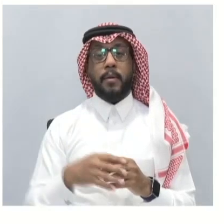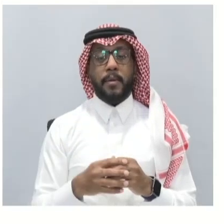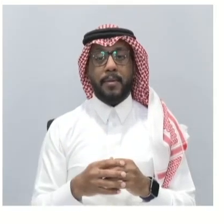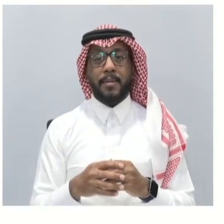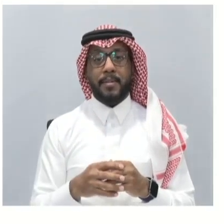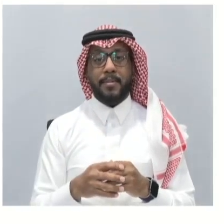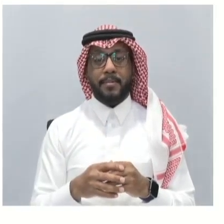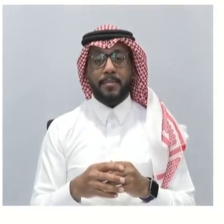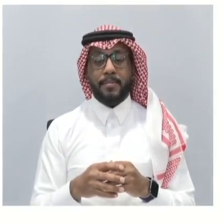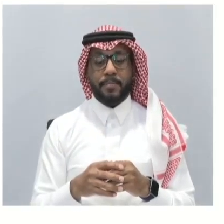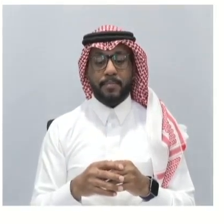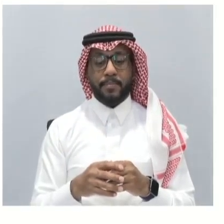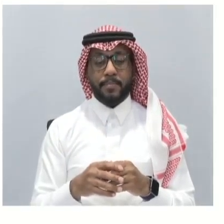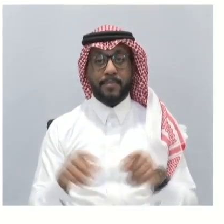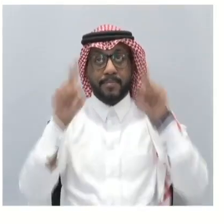شريط